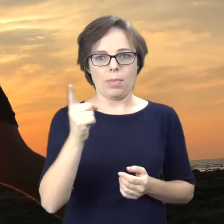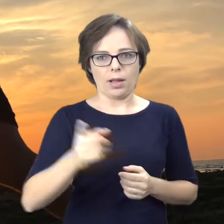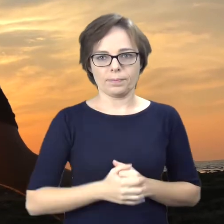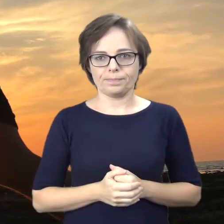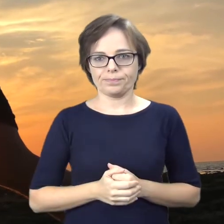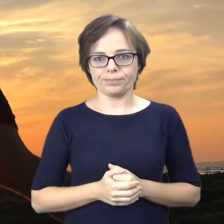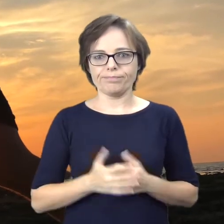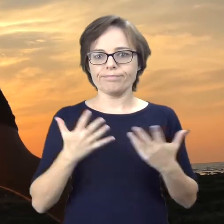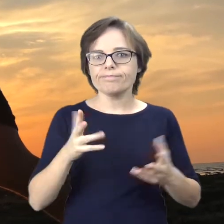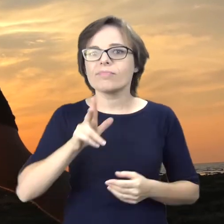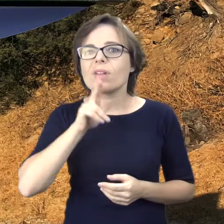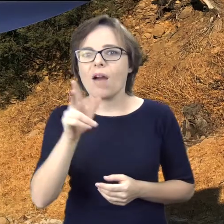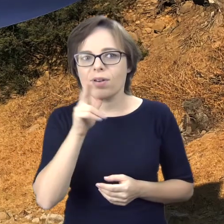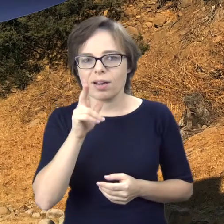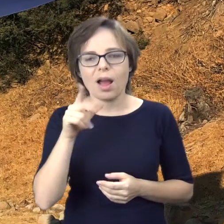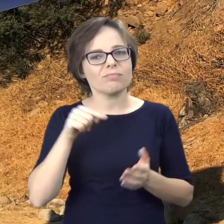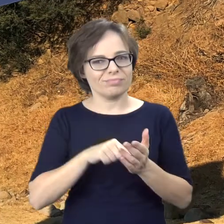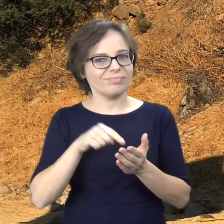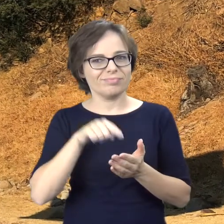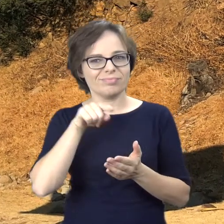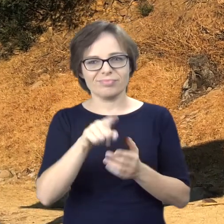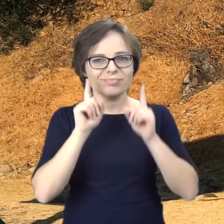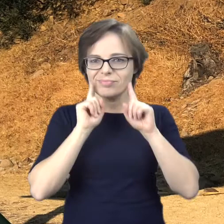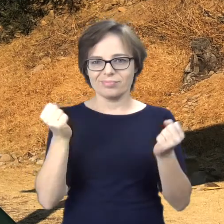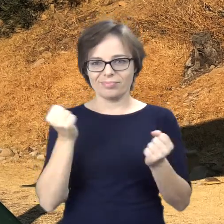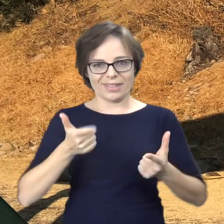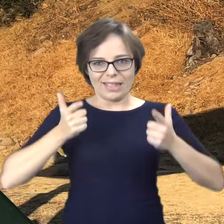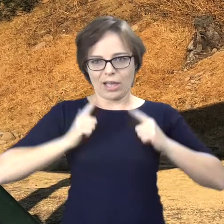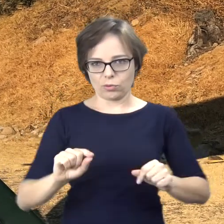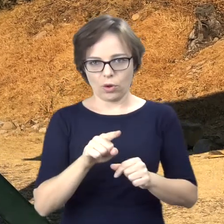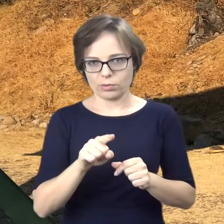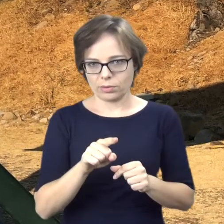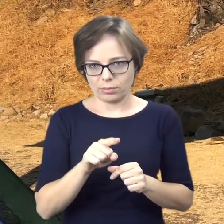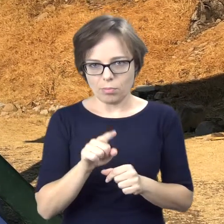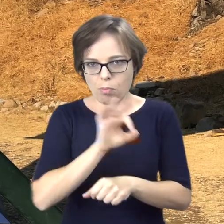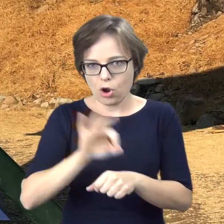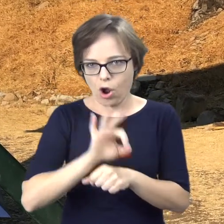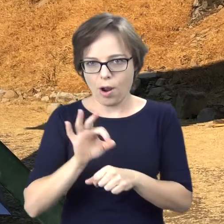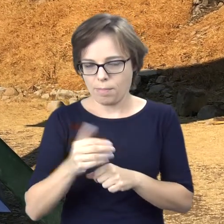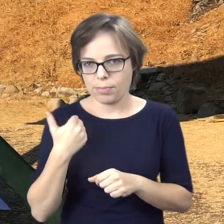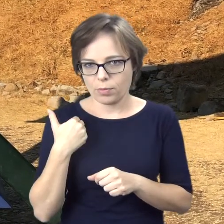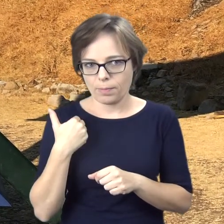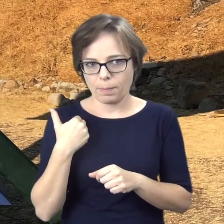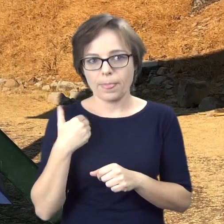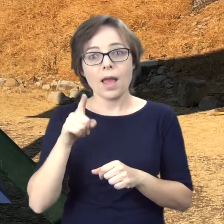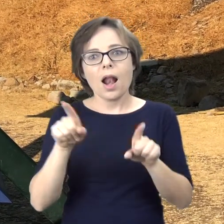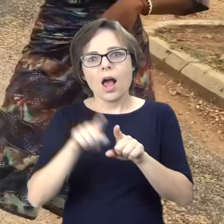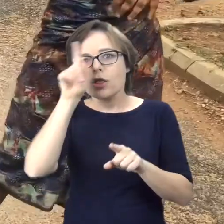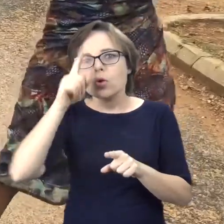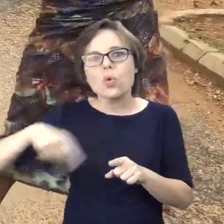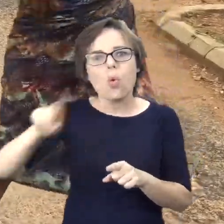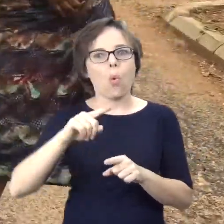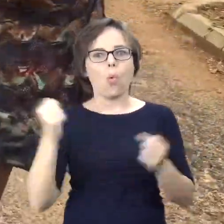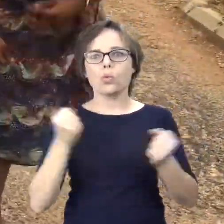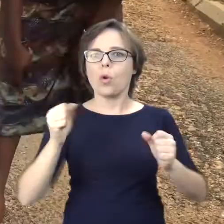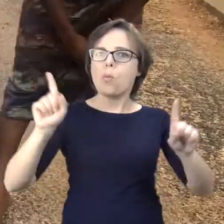Czarny ląd, czyli Afryka, to był bardzo zaskakujący dla mnie kawałek i fragment mojego projektu. Już nie mówię o bardzo muzykalnych ludziach, którzy po